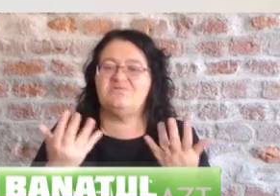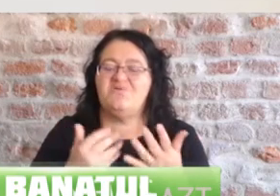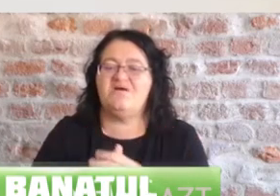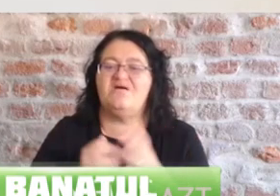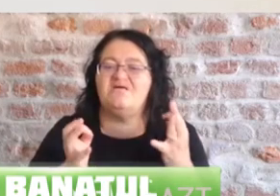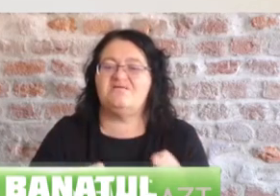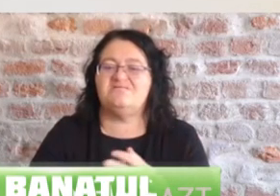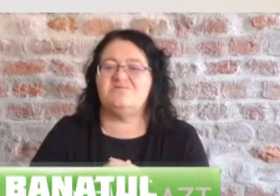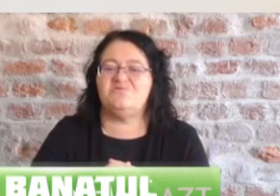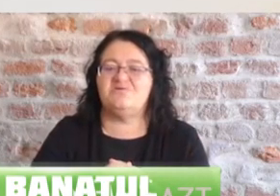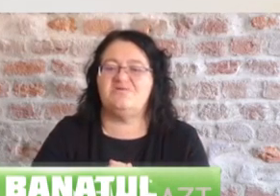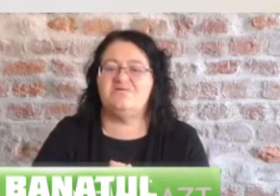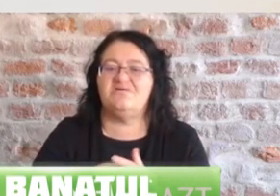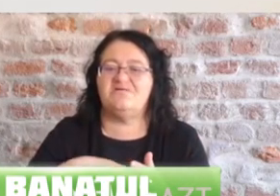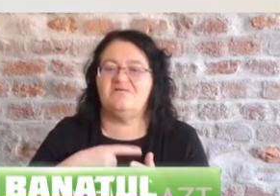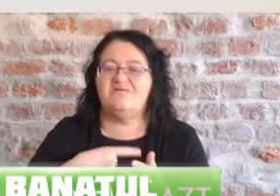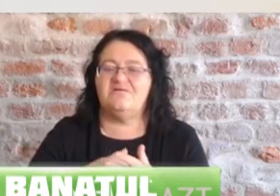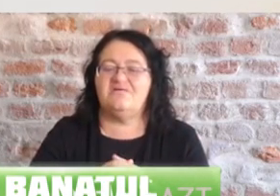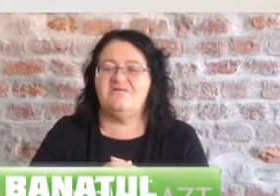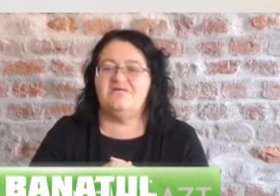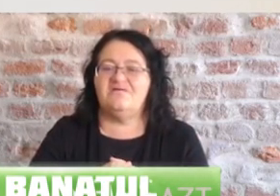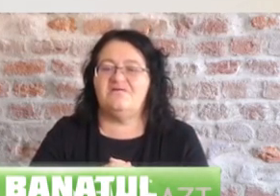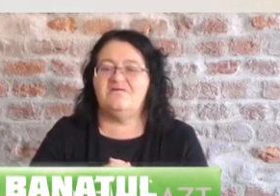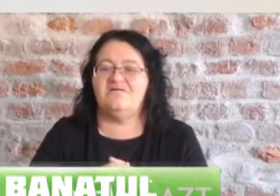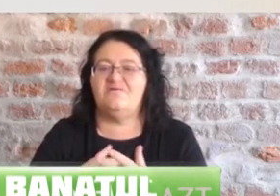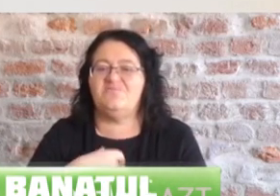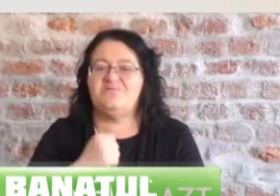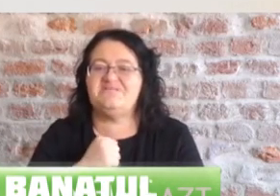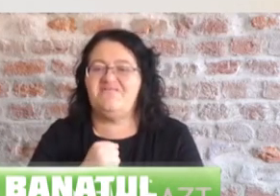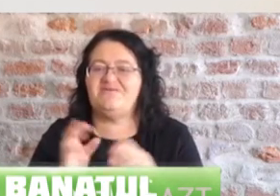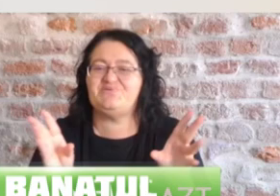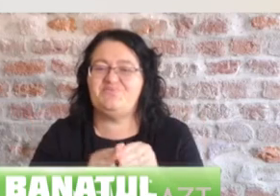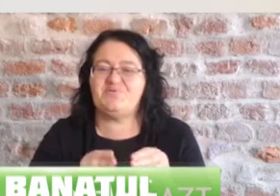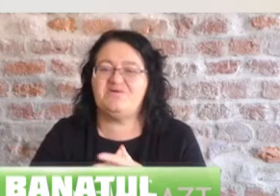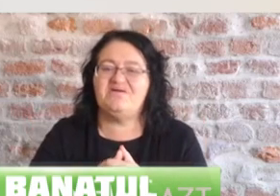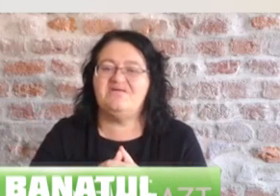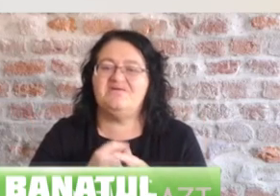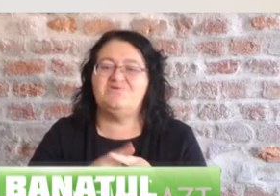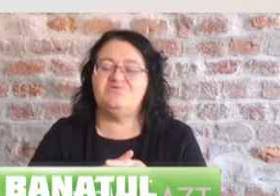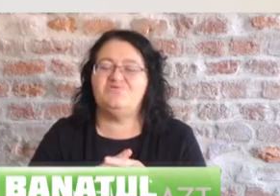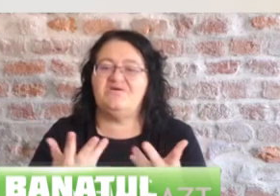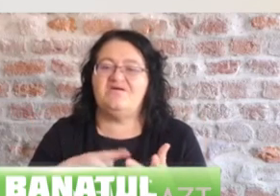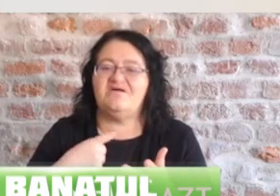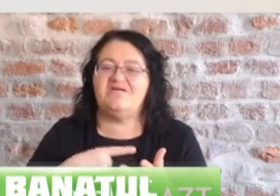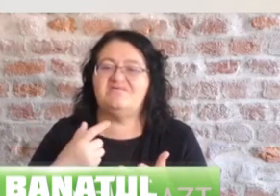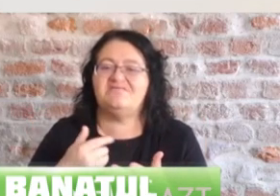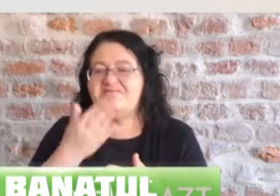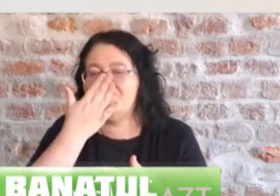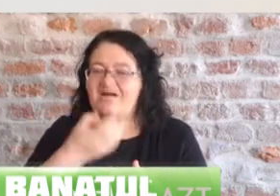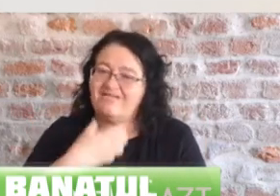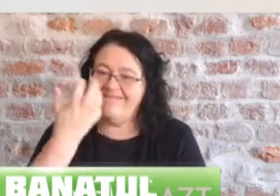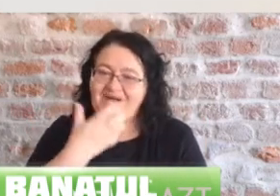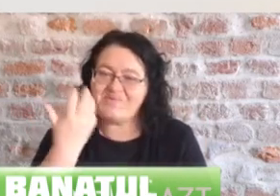care, desigur, le veți vedea în parte și împreună. și care sunt recolta